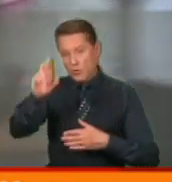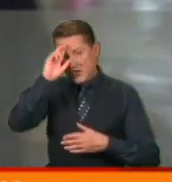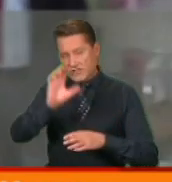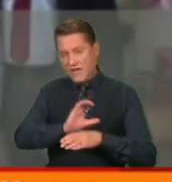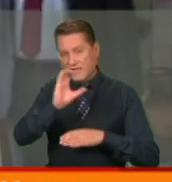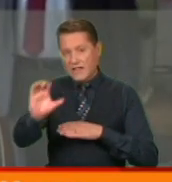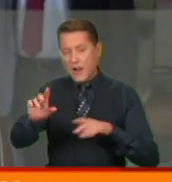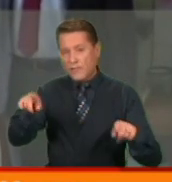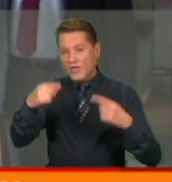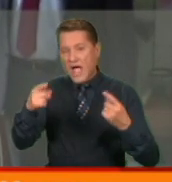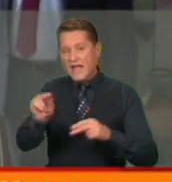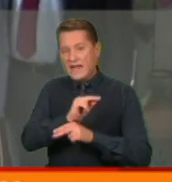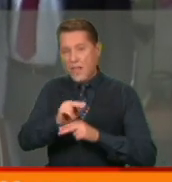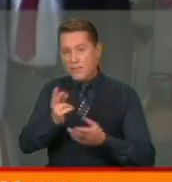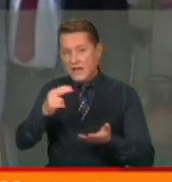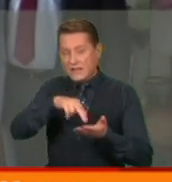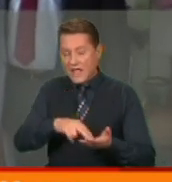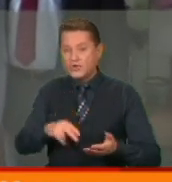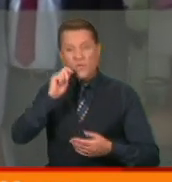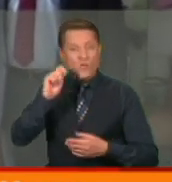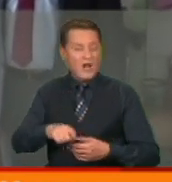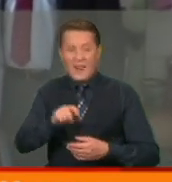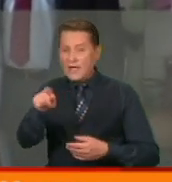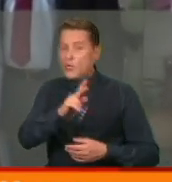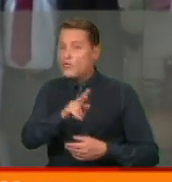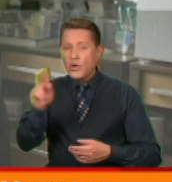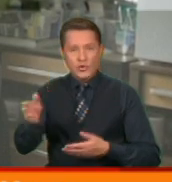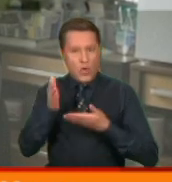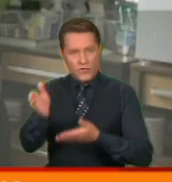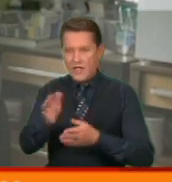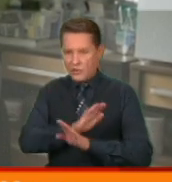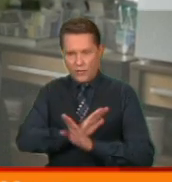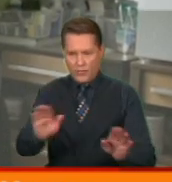відправити на реабілітацію, бо в Україні йому ніхто не допоможе.